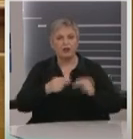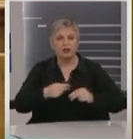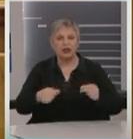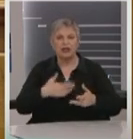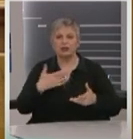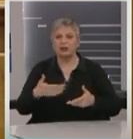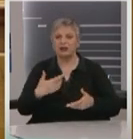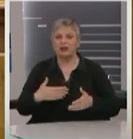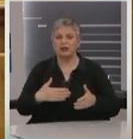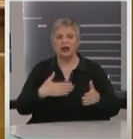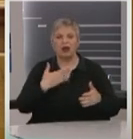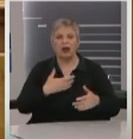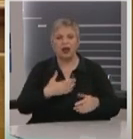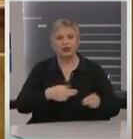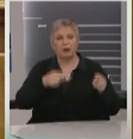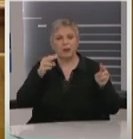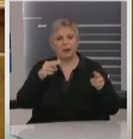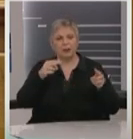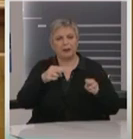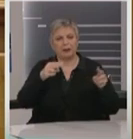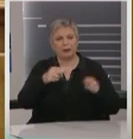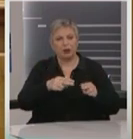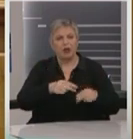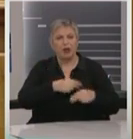και επιτείνοντας την ύφεση.